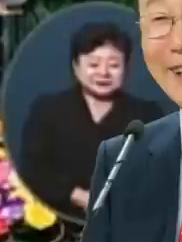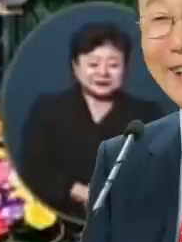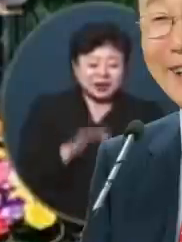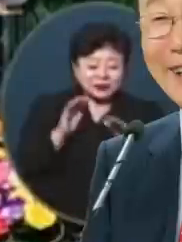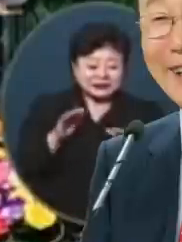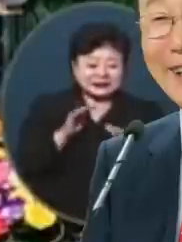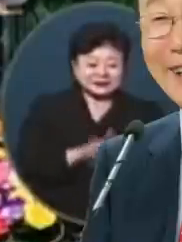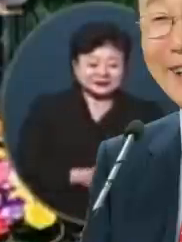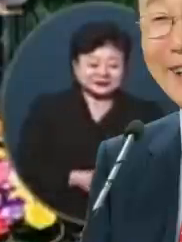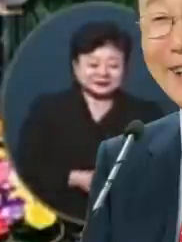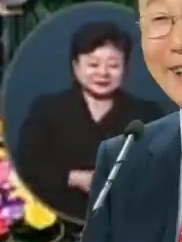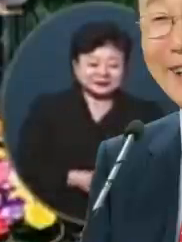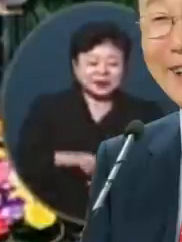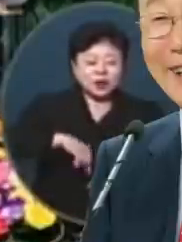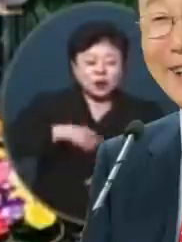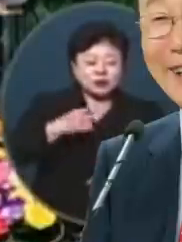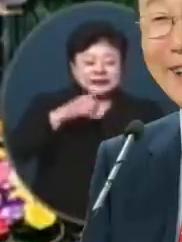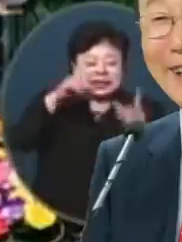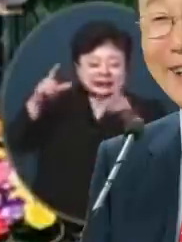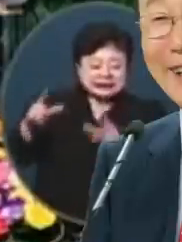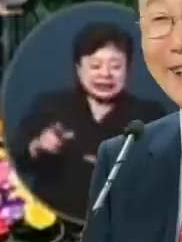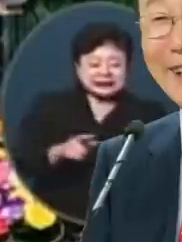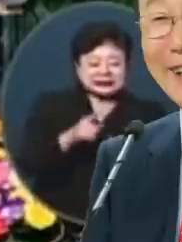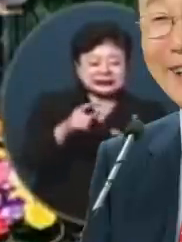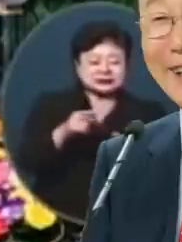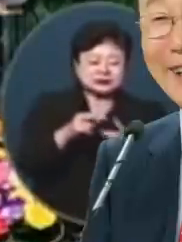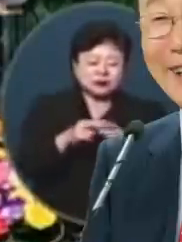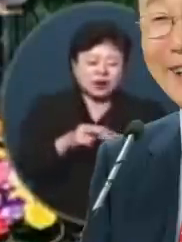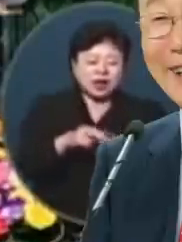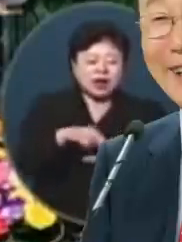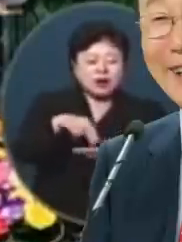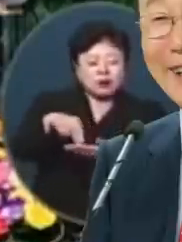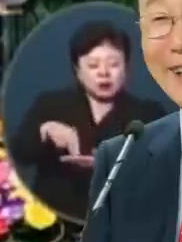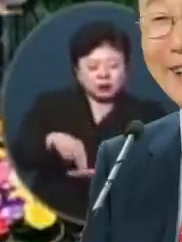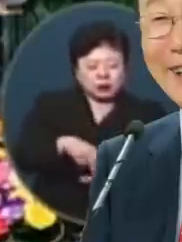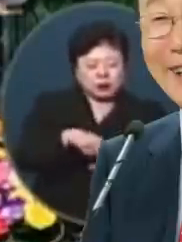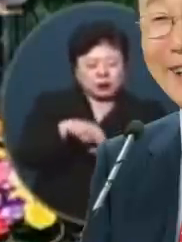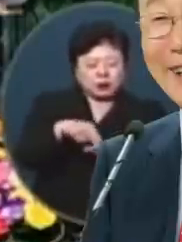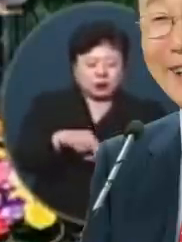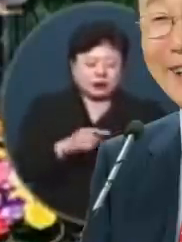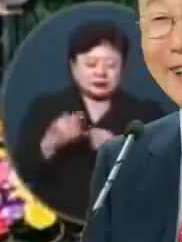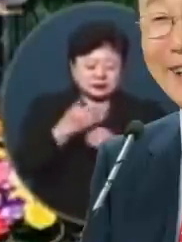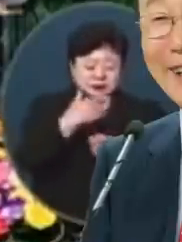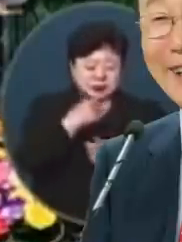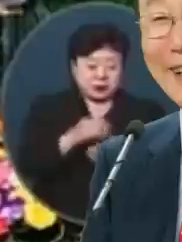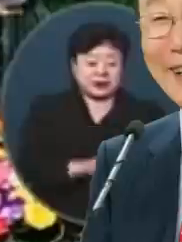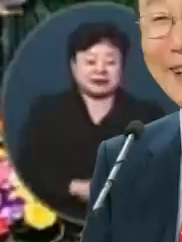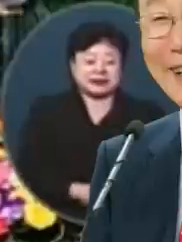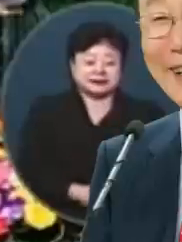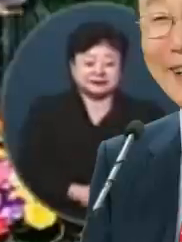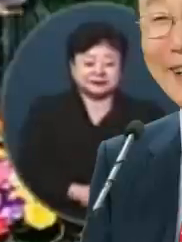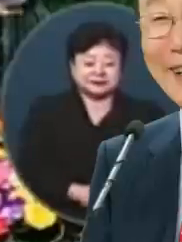오늘 혼자 사는 삶과 고독이라는 제목으로 은혜의 말씀을 나누겠습니다.